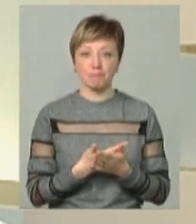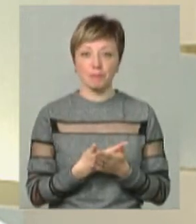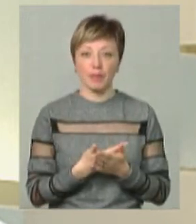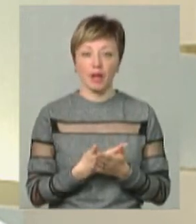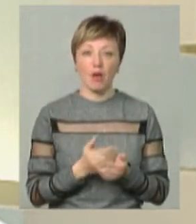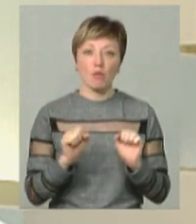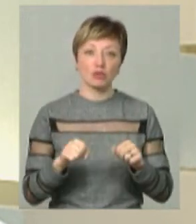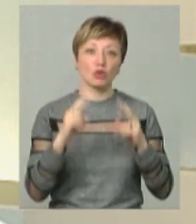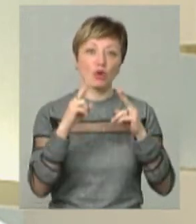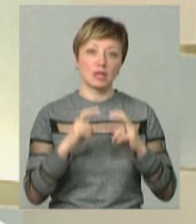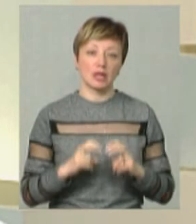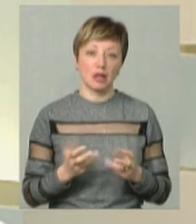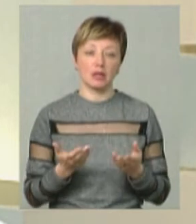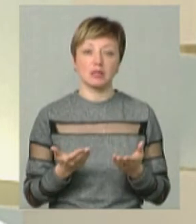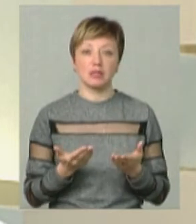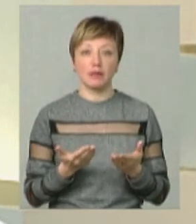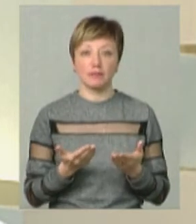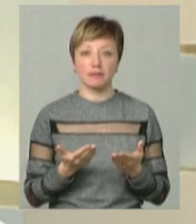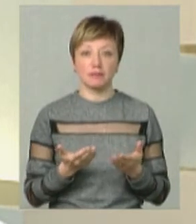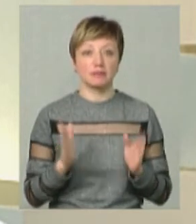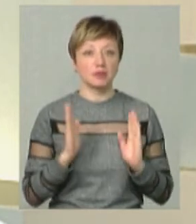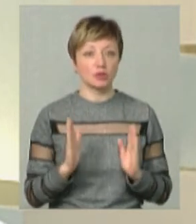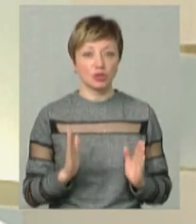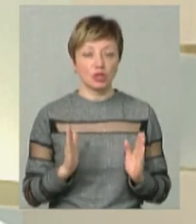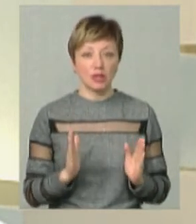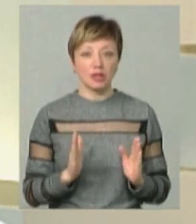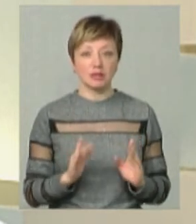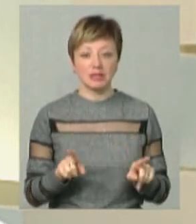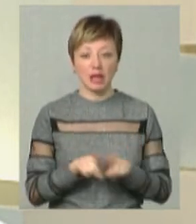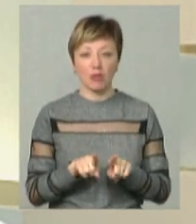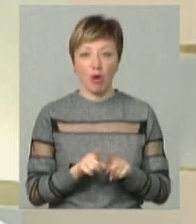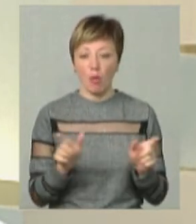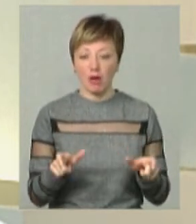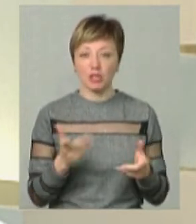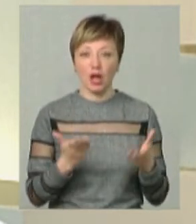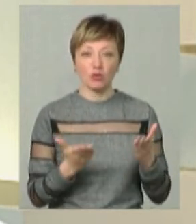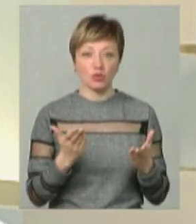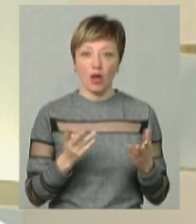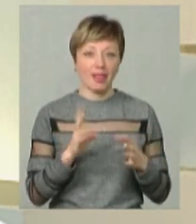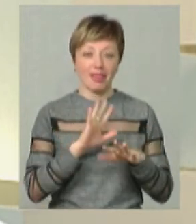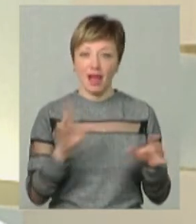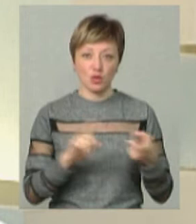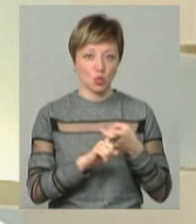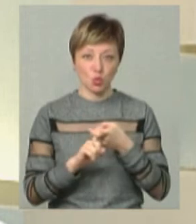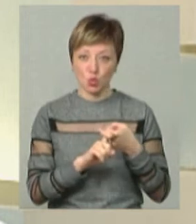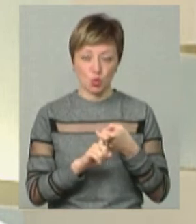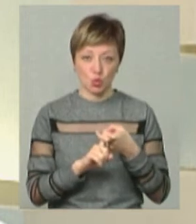можуть розглядатися лише з такими обмеженнями, якщо вони не стосуються